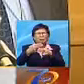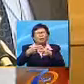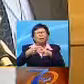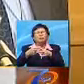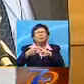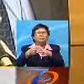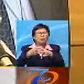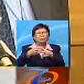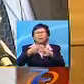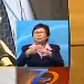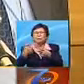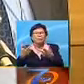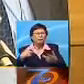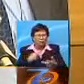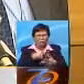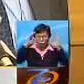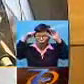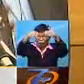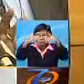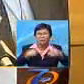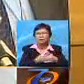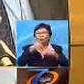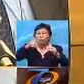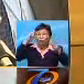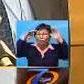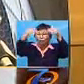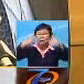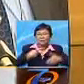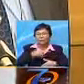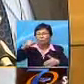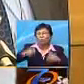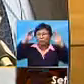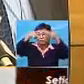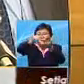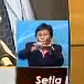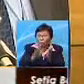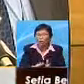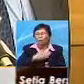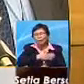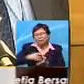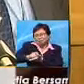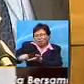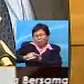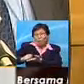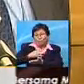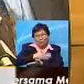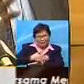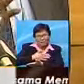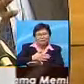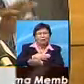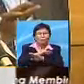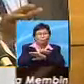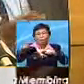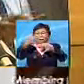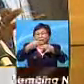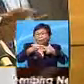yang berkait. Tapi yang kita fokus, ini kena ambil kira ya, wartawan apa tu tolong catatkan bahawa yang